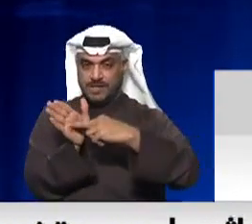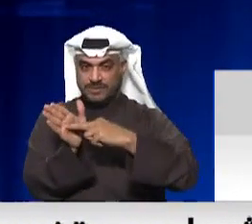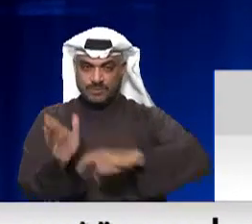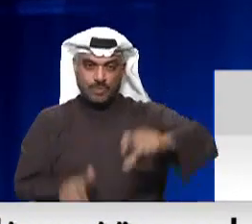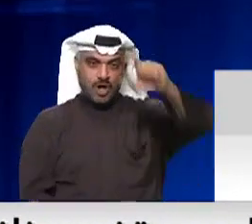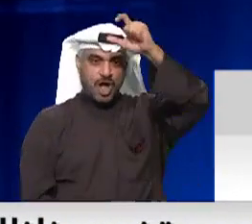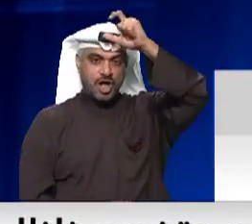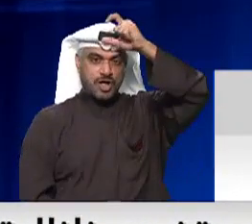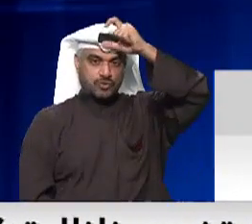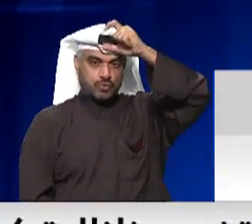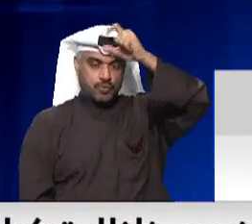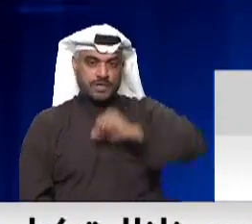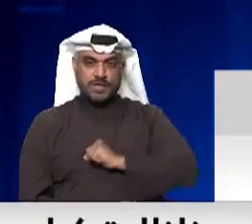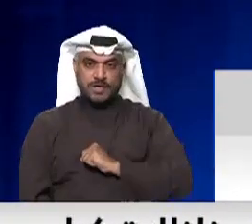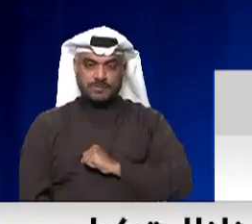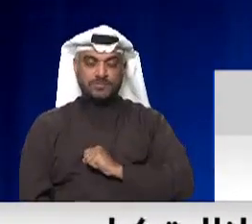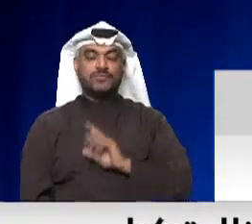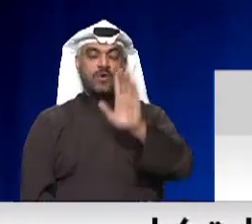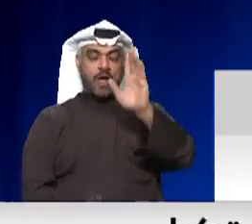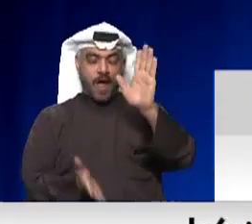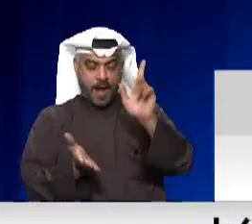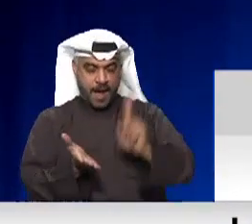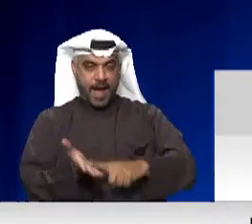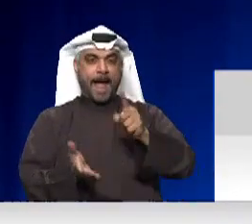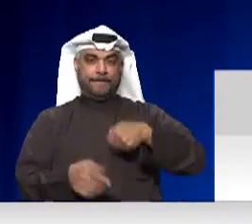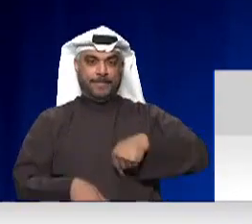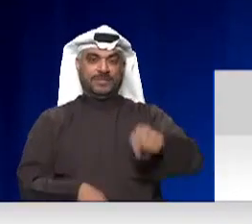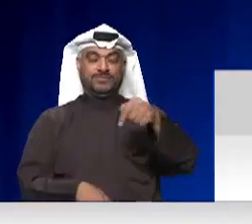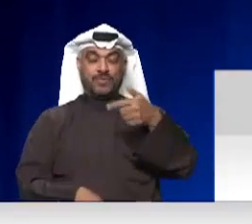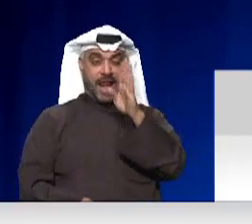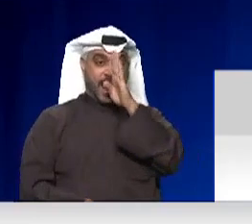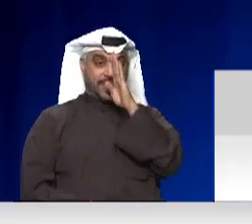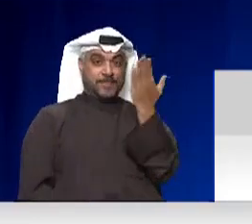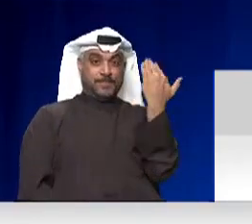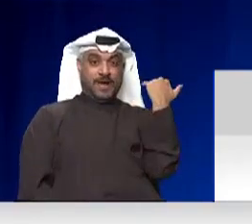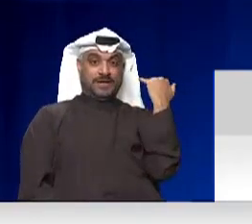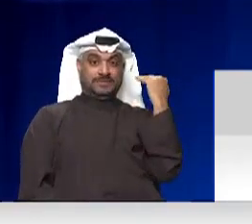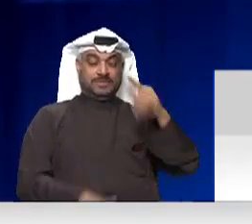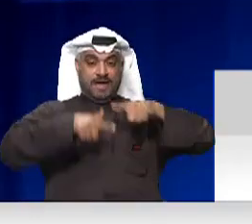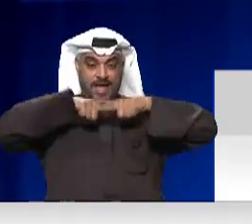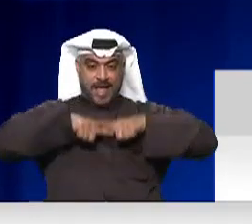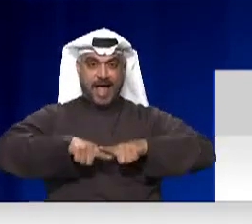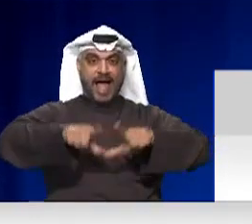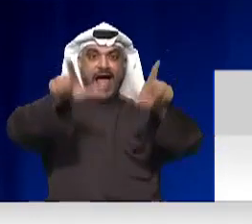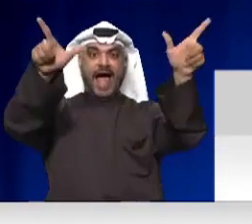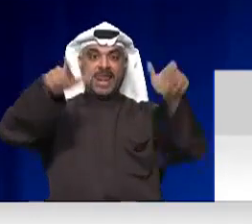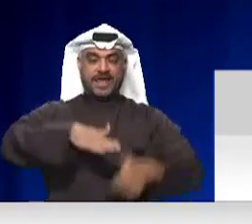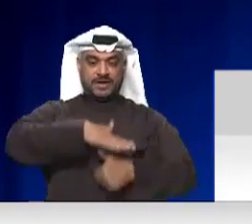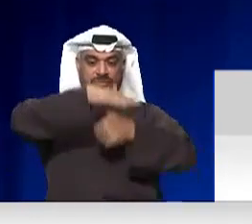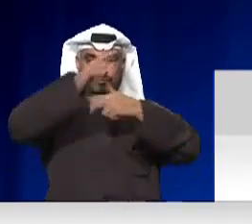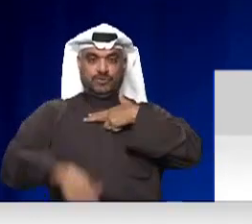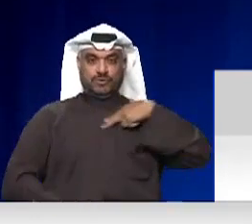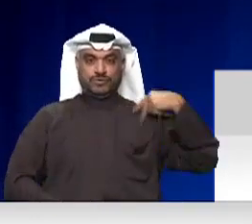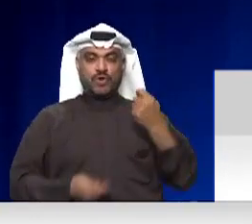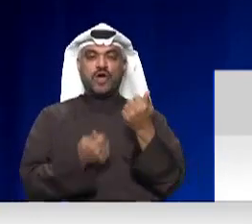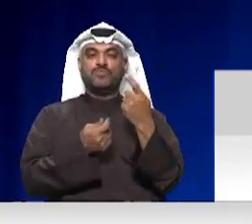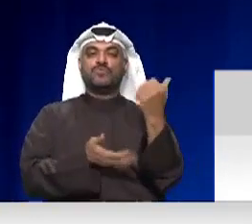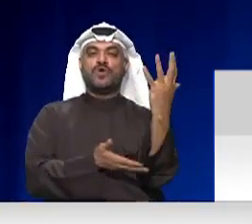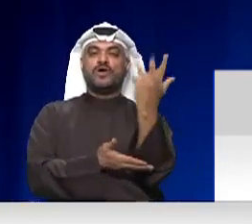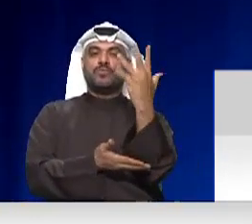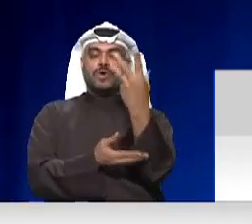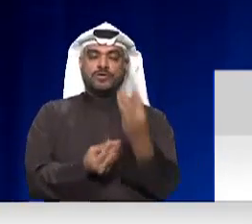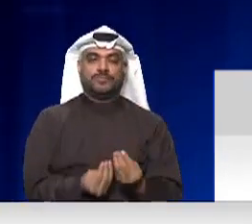الجمهورية التركية والجمهورية العربية السورية الاثنين الماضي، أعلن مجلس الوزراء عن تبرع دولة